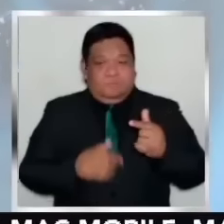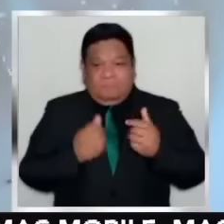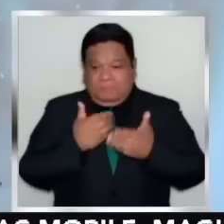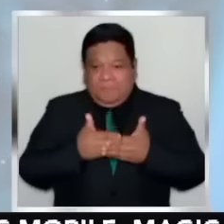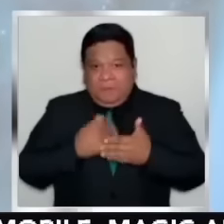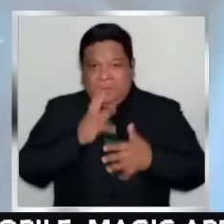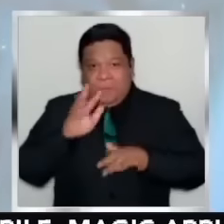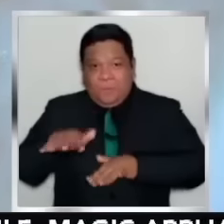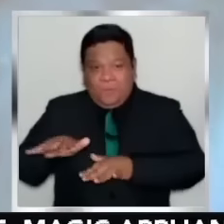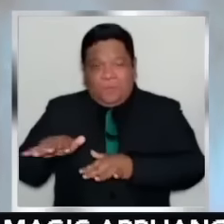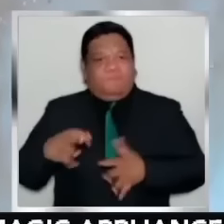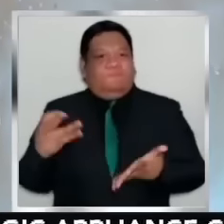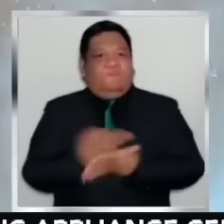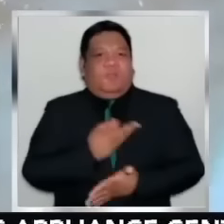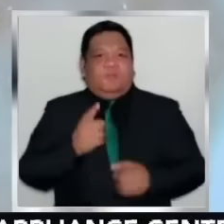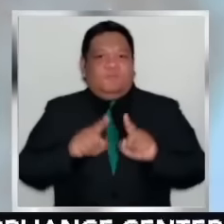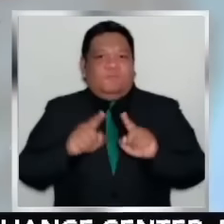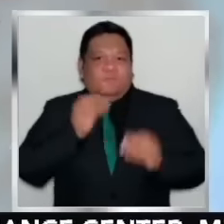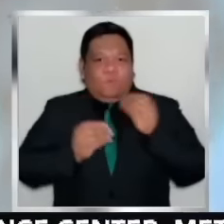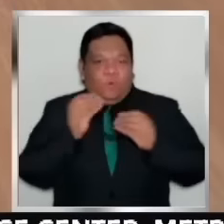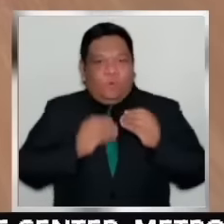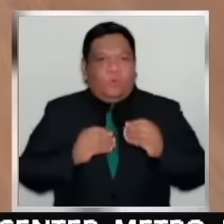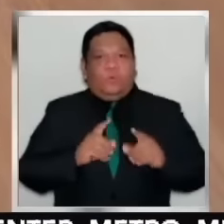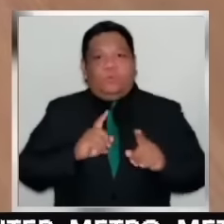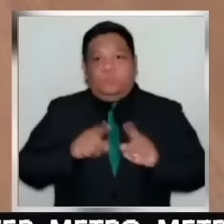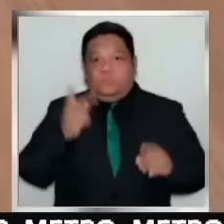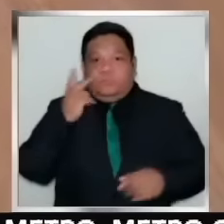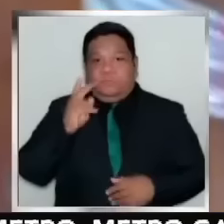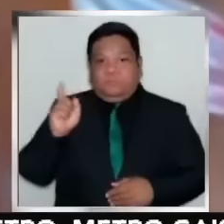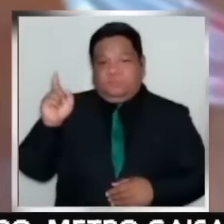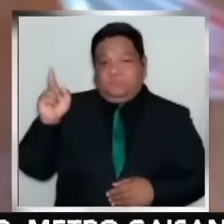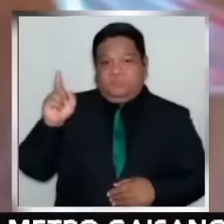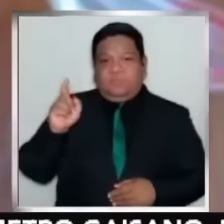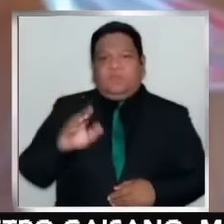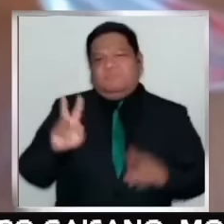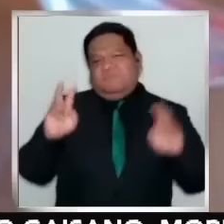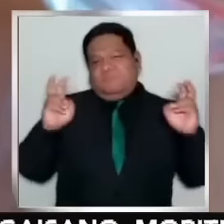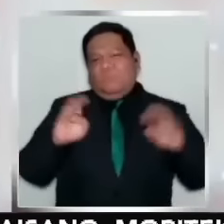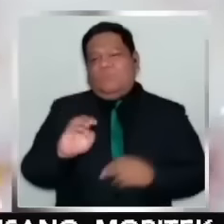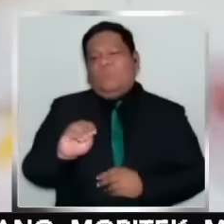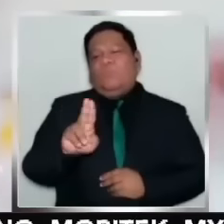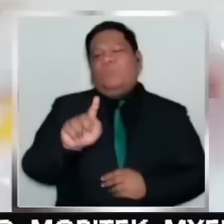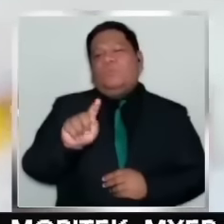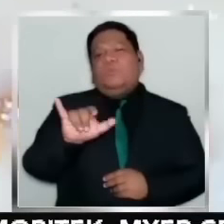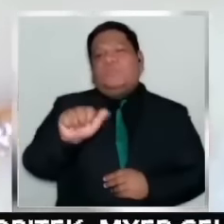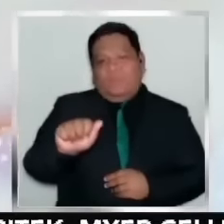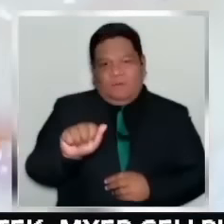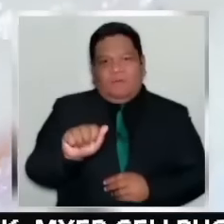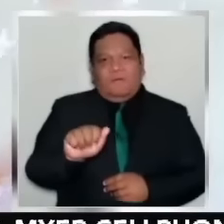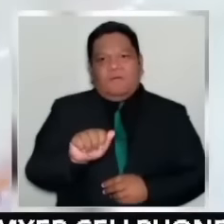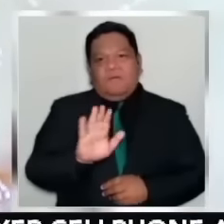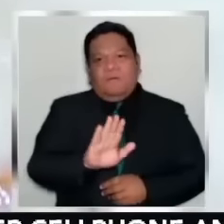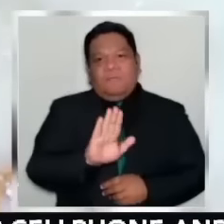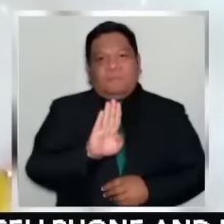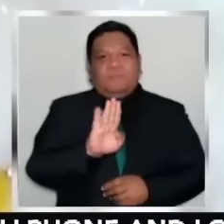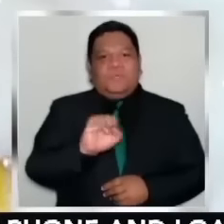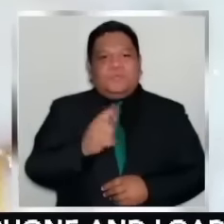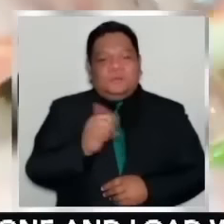Gaya nitong mga sahog ng mutya ng Bislig, meron silang crab, clams, tuna, squid,